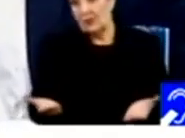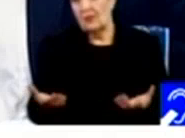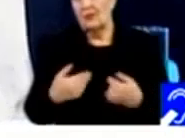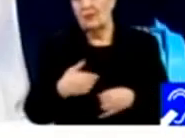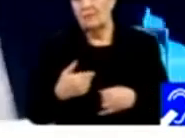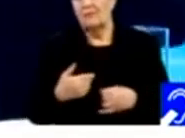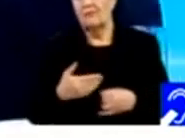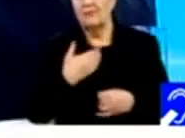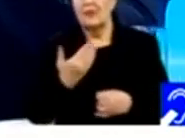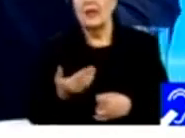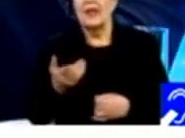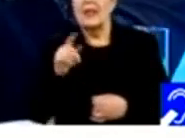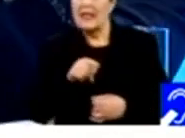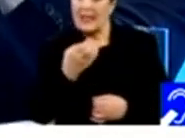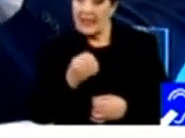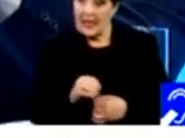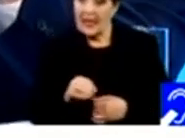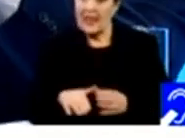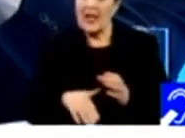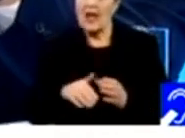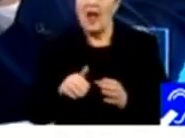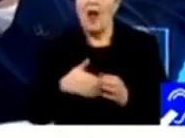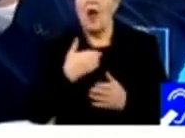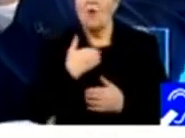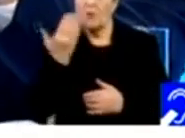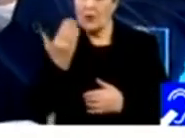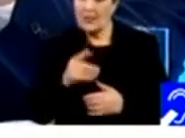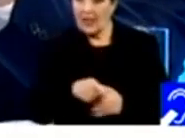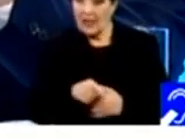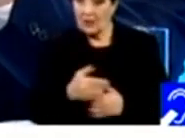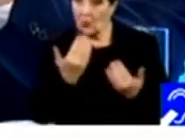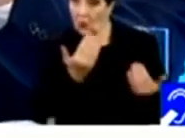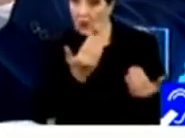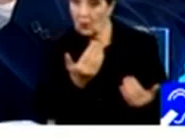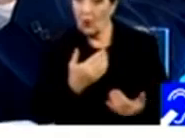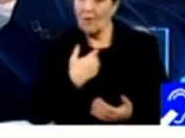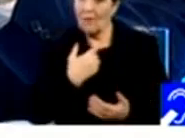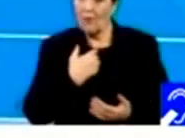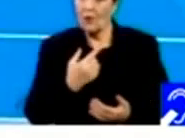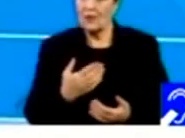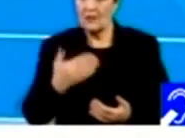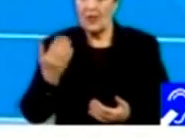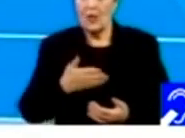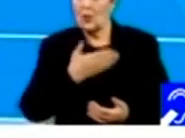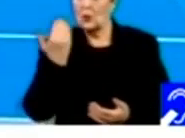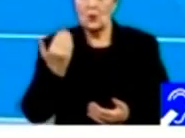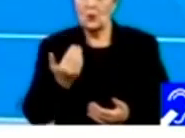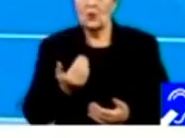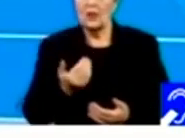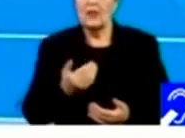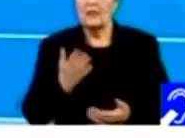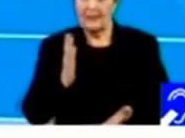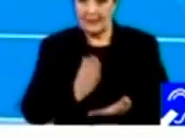o piatră. Deci ei au adoptat o hotărâre a Consiliului Municipal cu votul lor. Eu acum sunt sigur că noi nu reușim